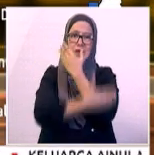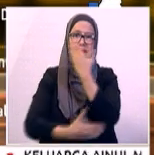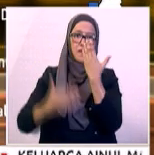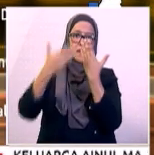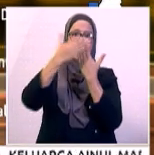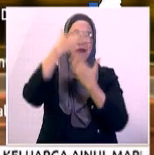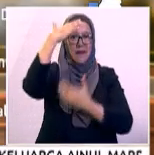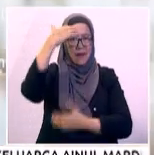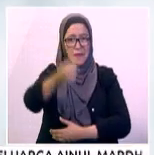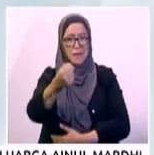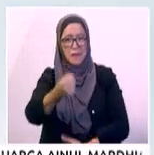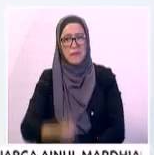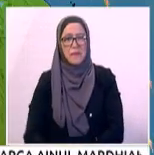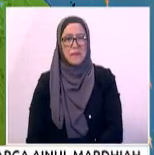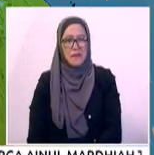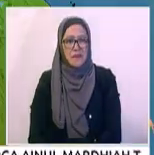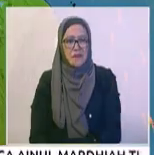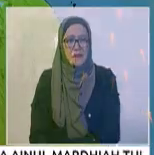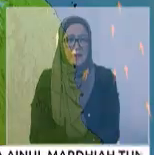salam sejahtera.